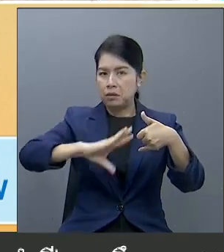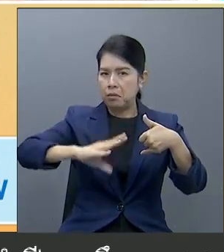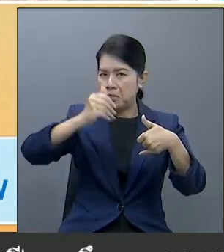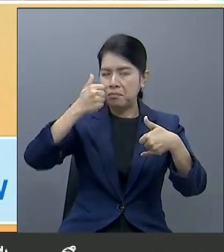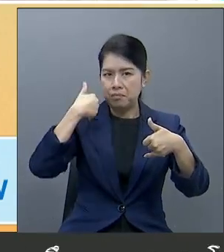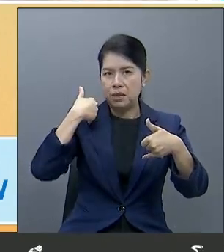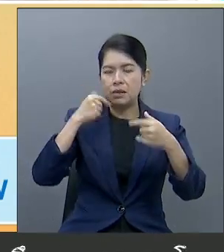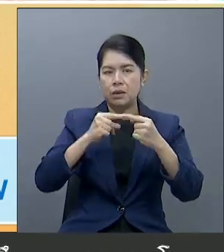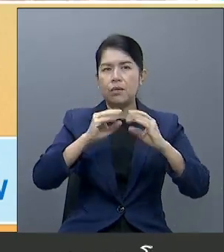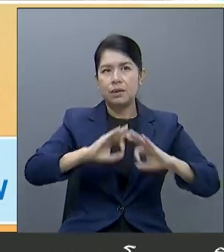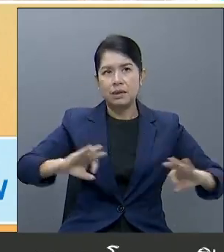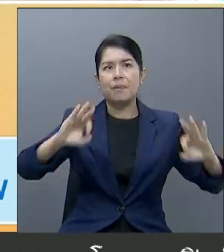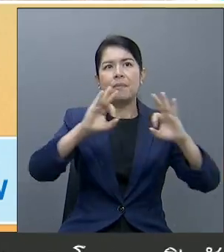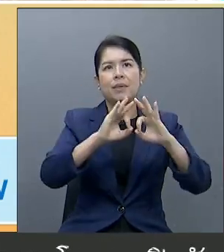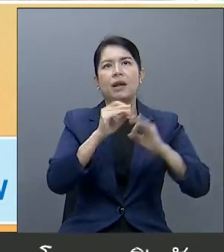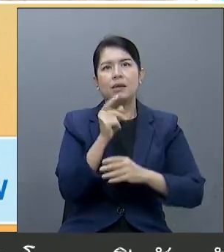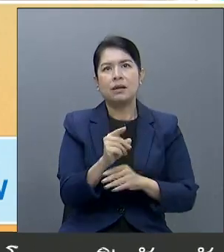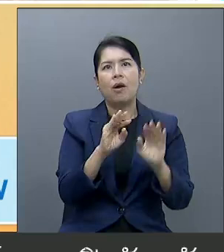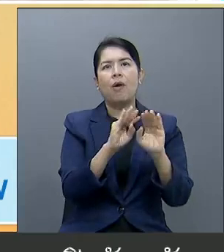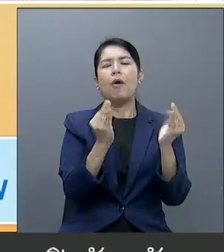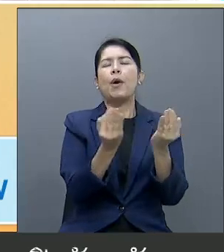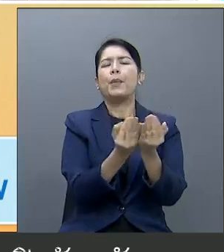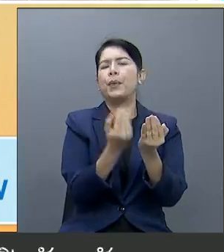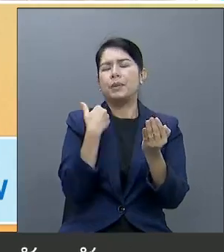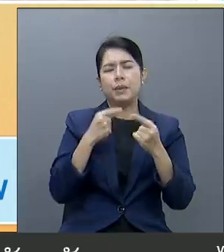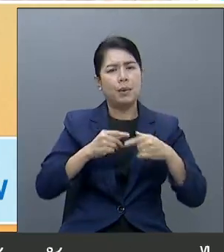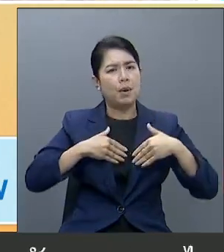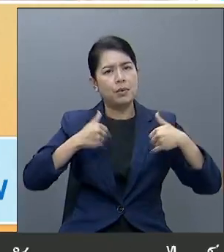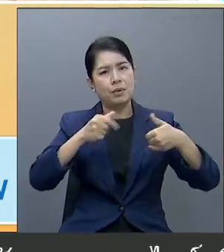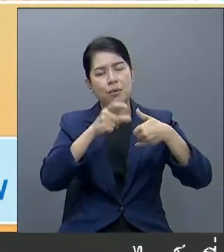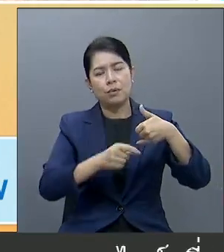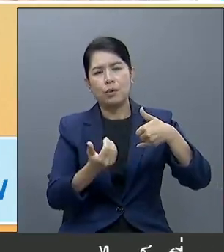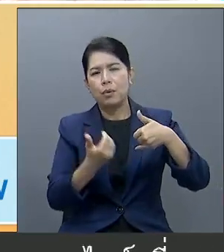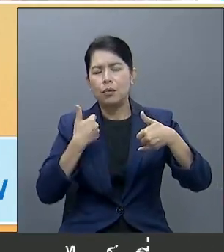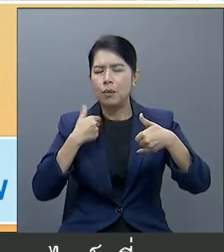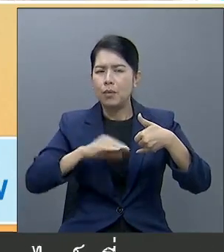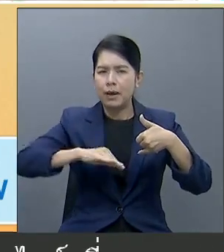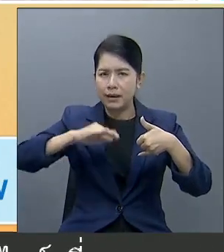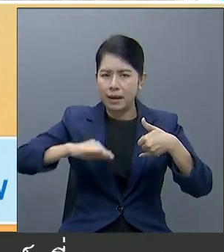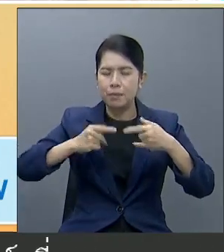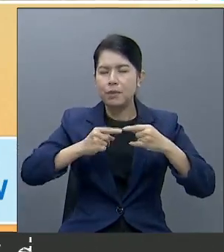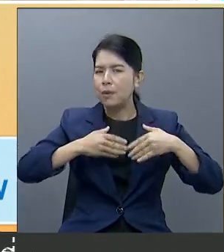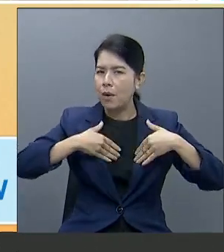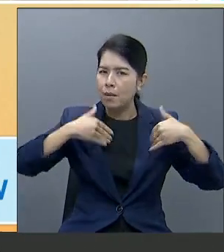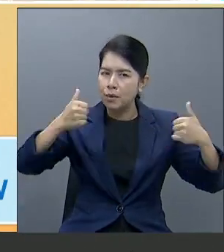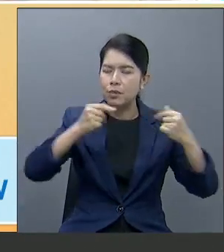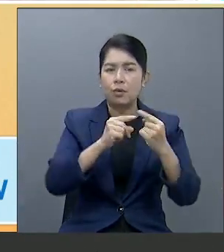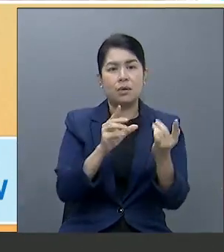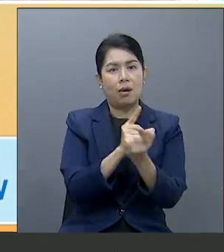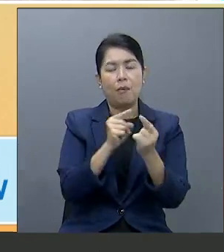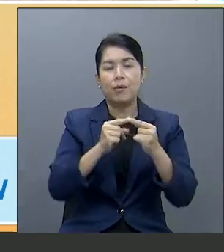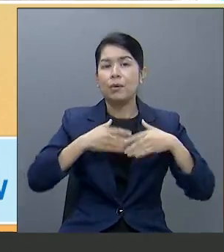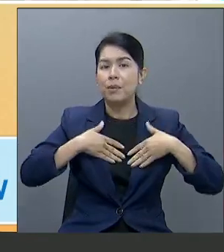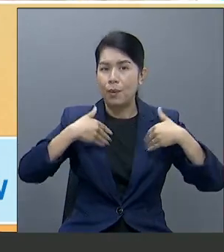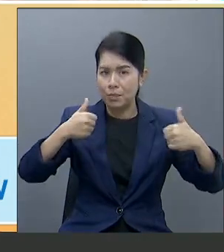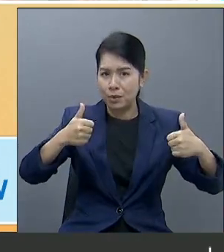happy child happy family happy community แล้วเราจะต้องทำให้เกิด happy เหล่านี้ได้อย่างไรเราก็บอกว่าอันแรกเลยเนี่ยเราต้องสร้าง